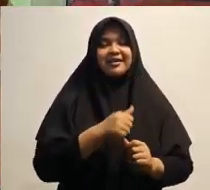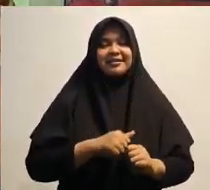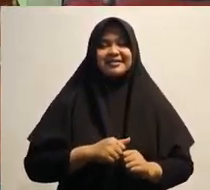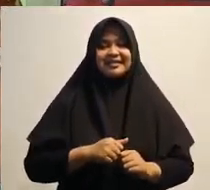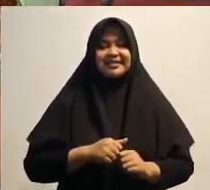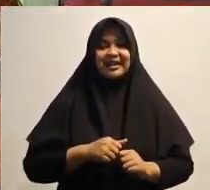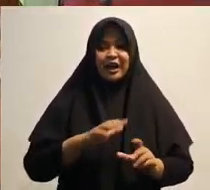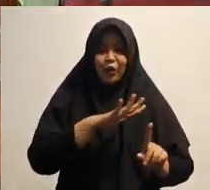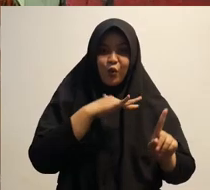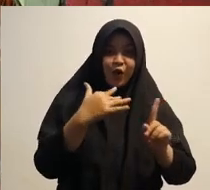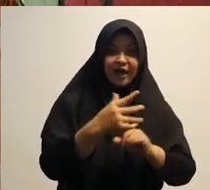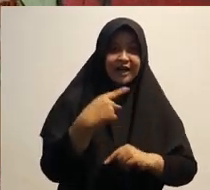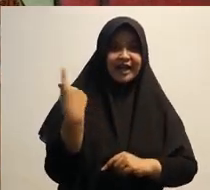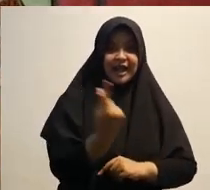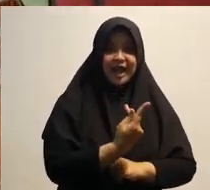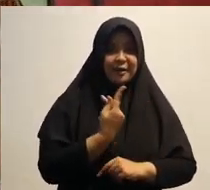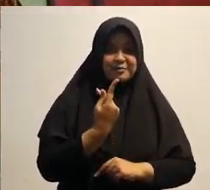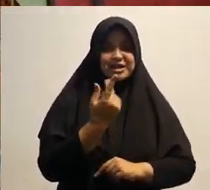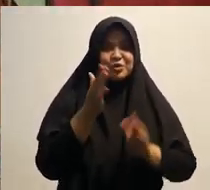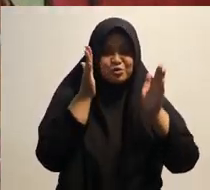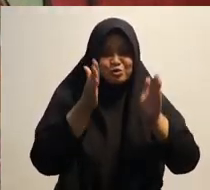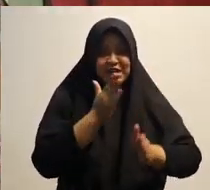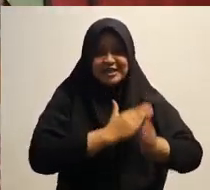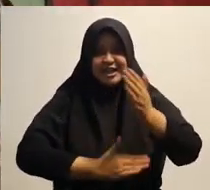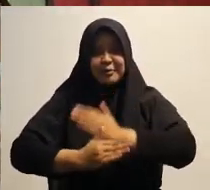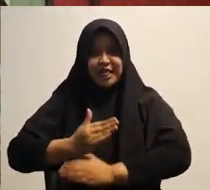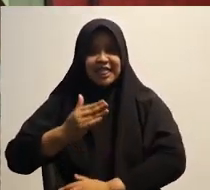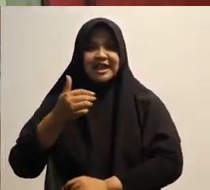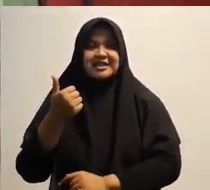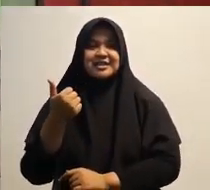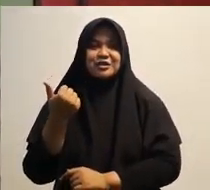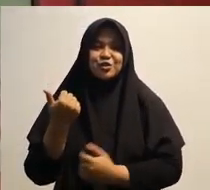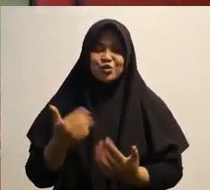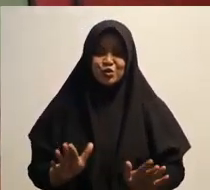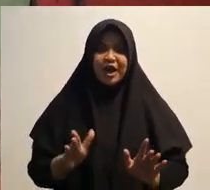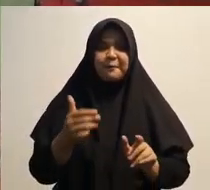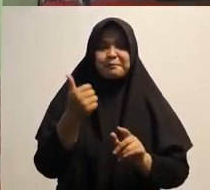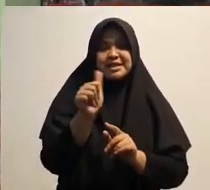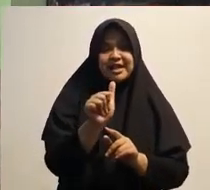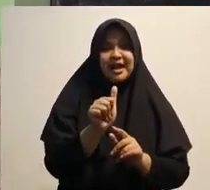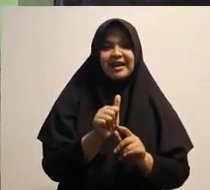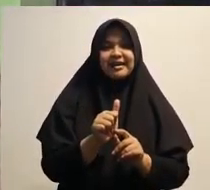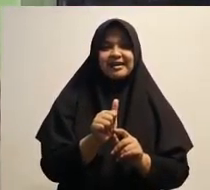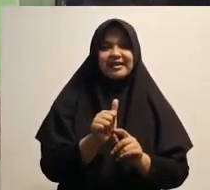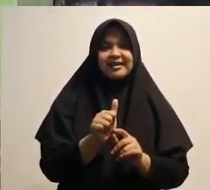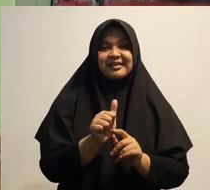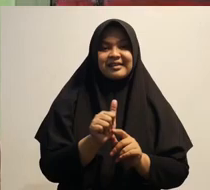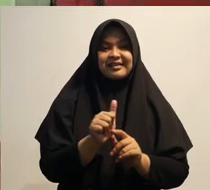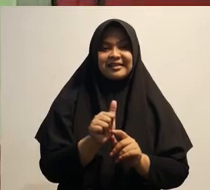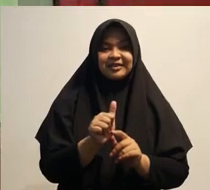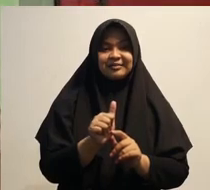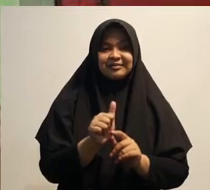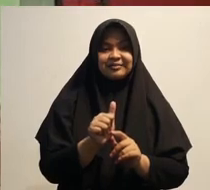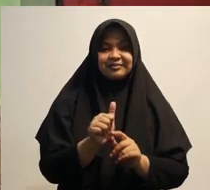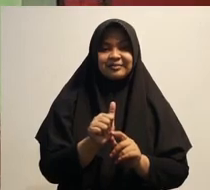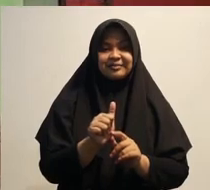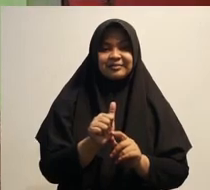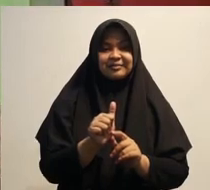berkembang sehingga warga kami penyandang disabilitas sudah bisa dianggap